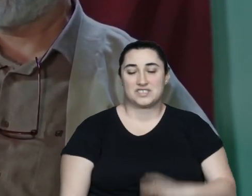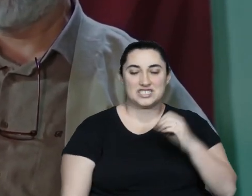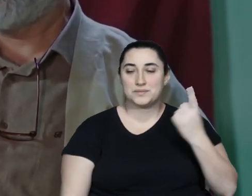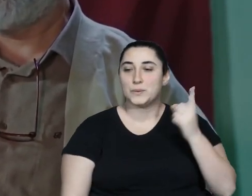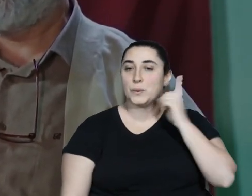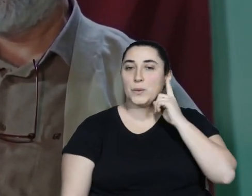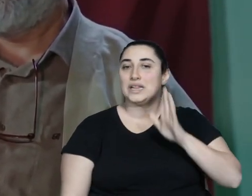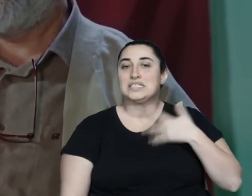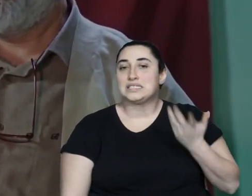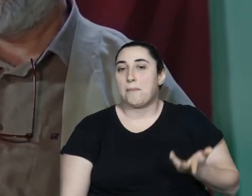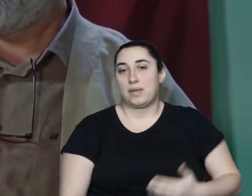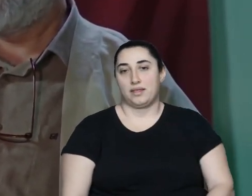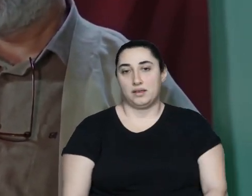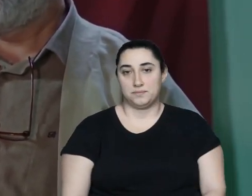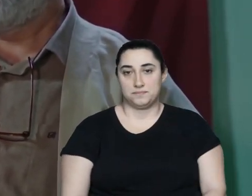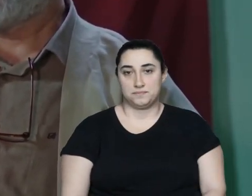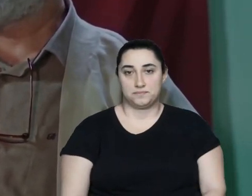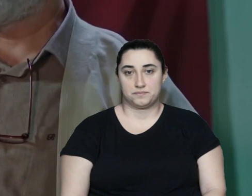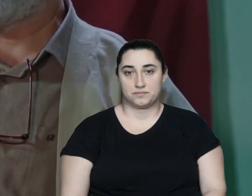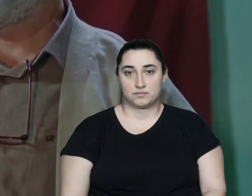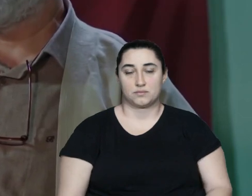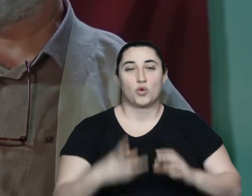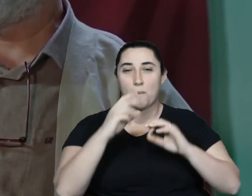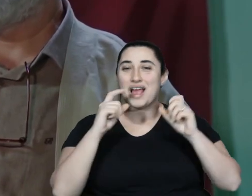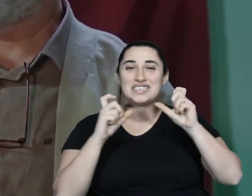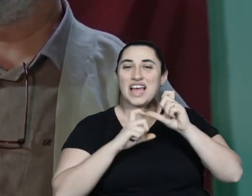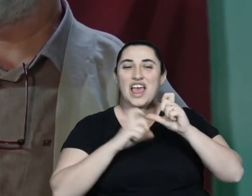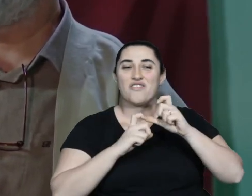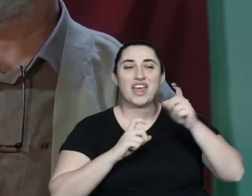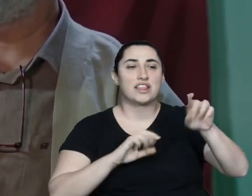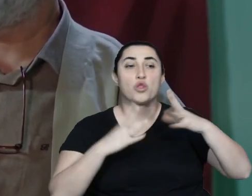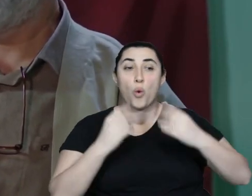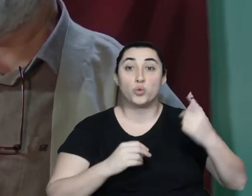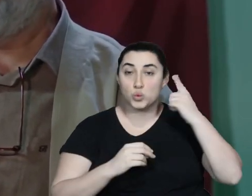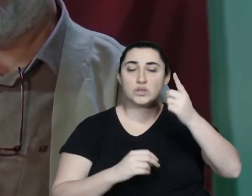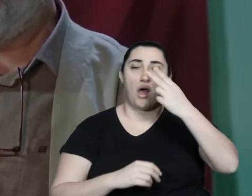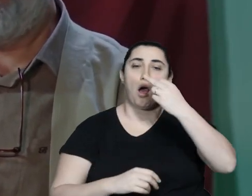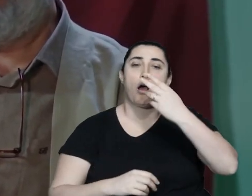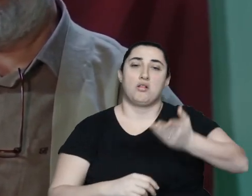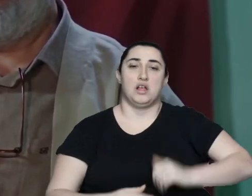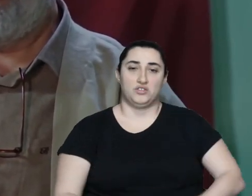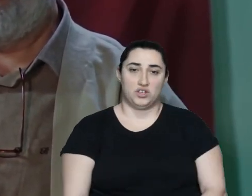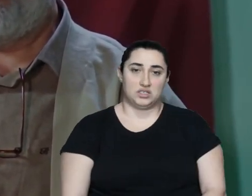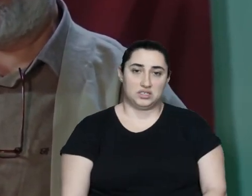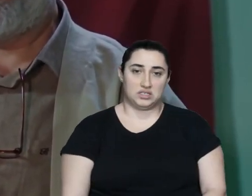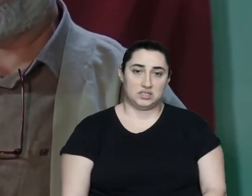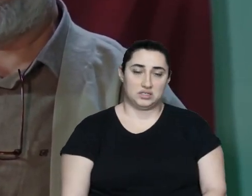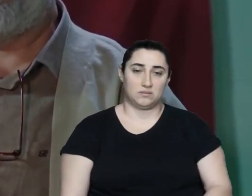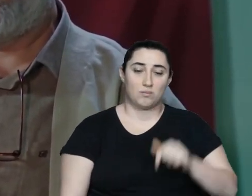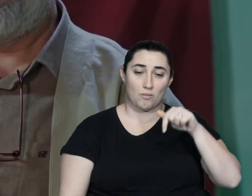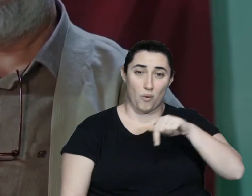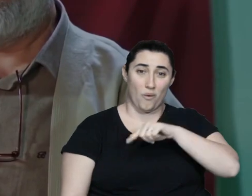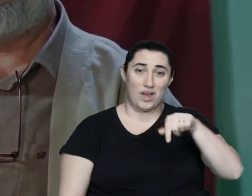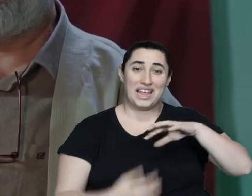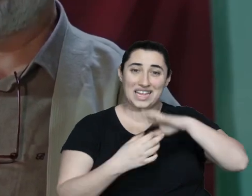şöhretle işi olmadı. Ömer Seyfettin'in başına gelenleri duysan ağlarsın. Böyle